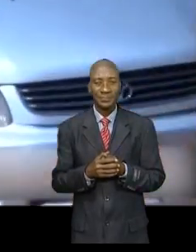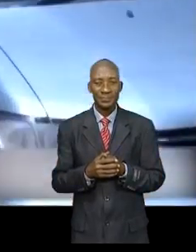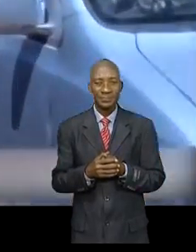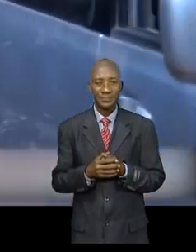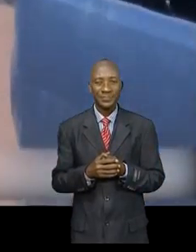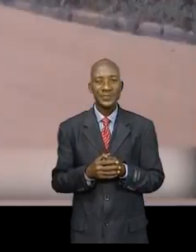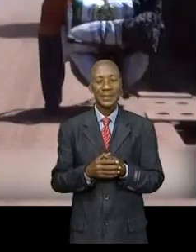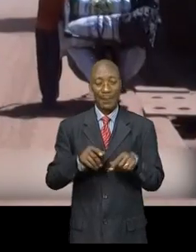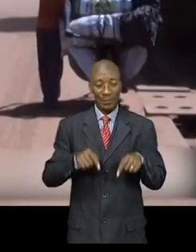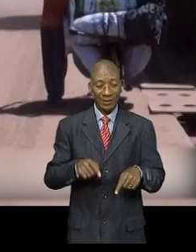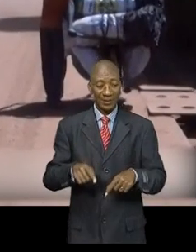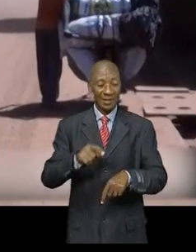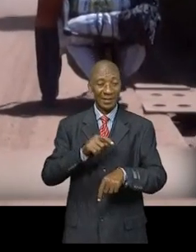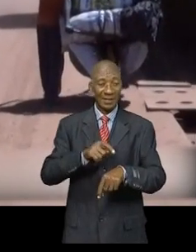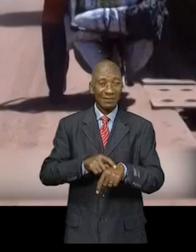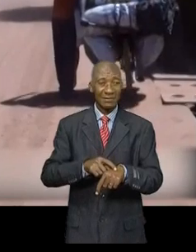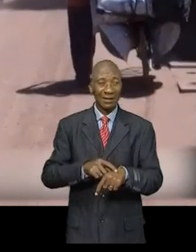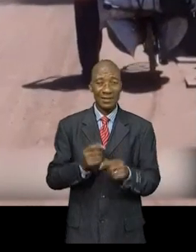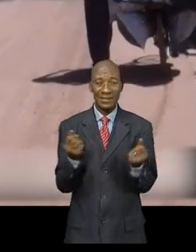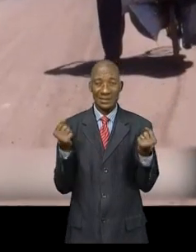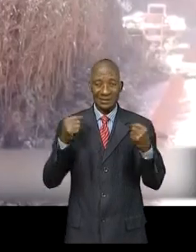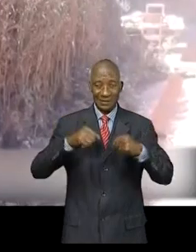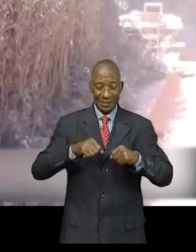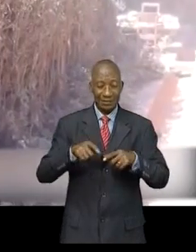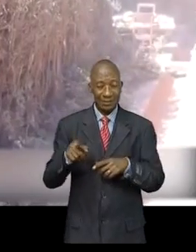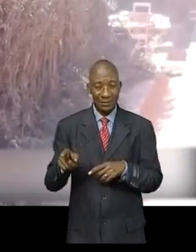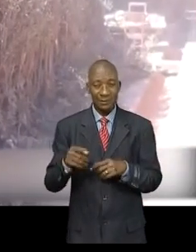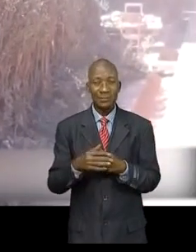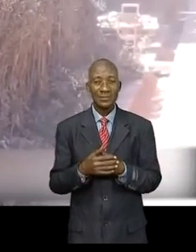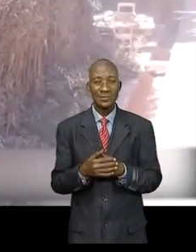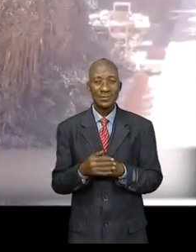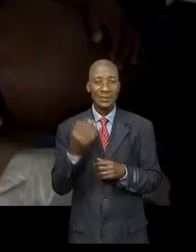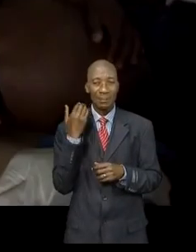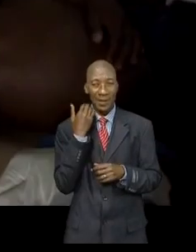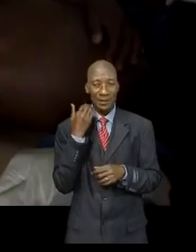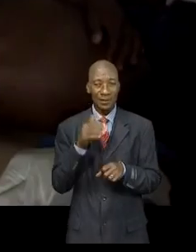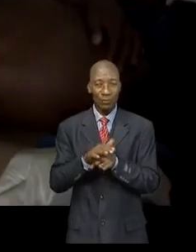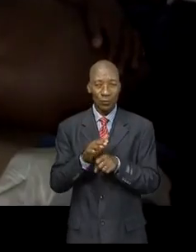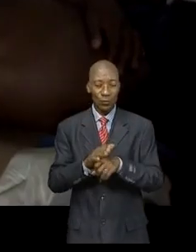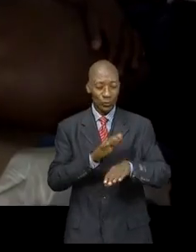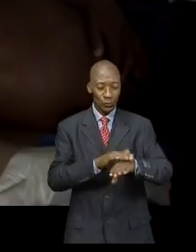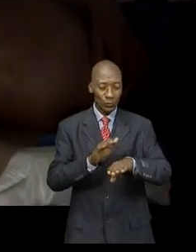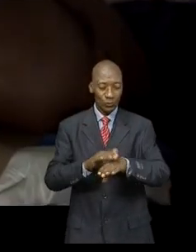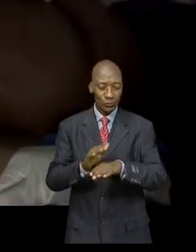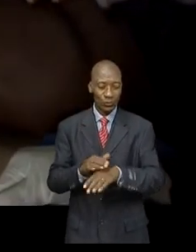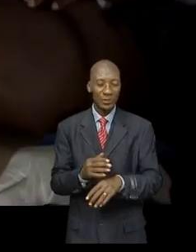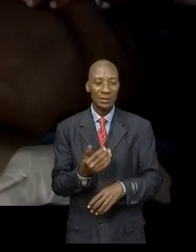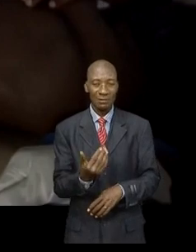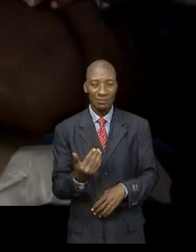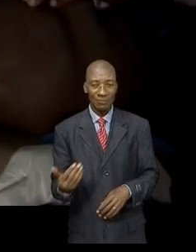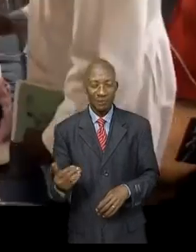saison sèche, il y a éclosion de diverses maladies, surtout chez l'enfant. On peut citer les maladies de